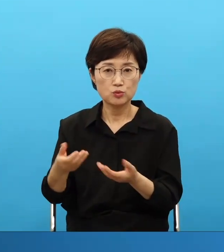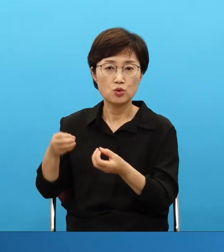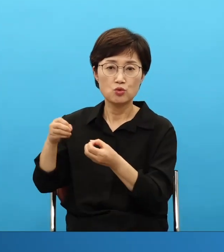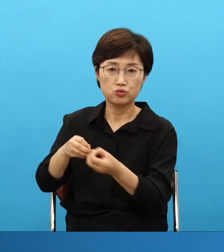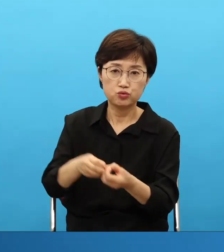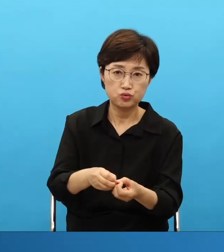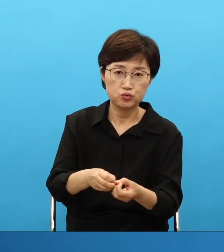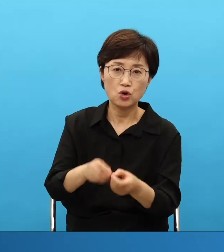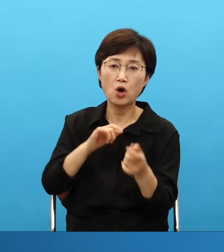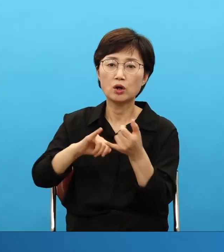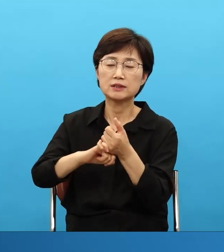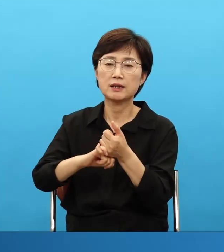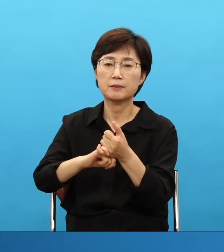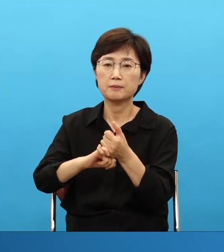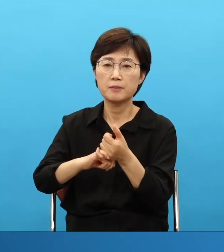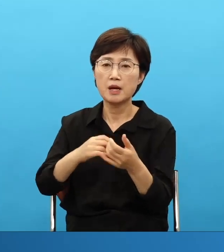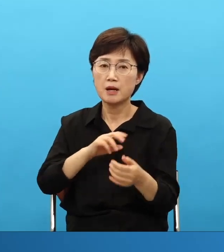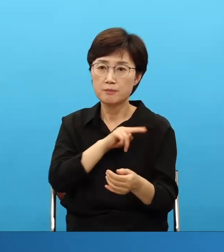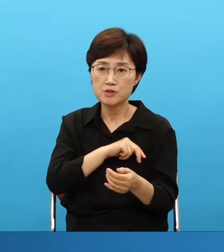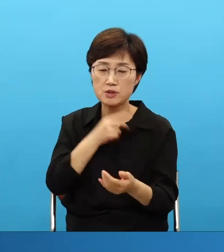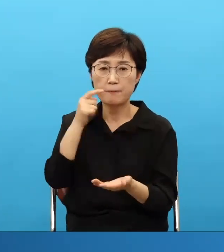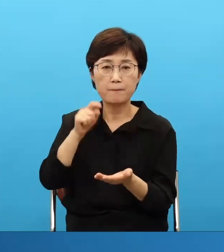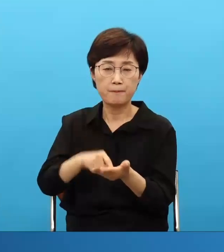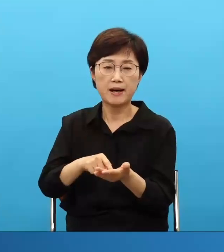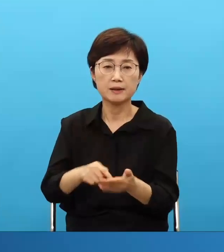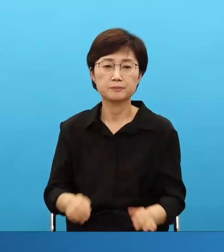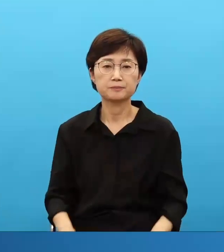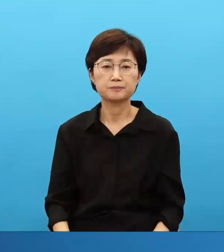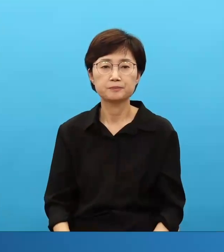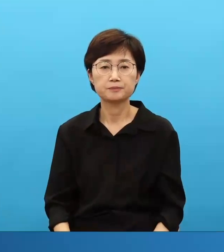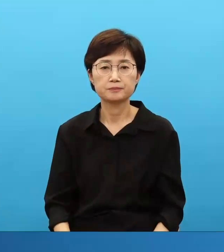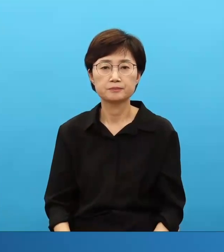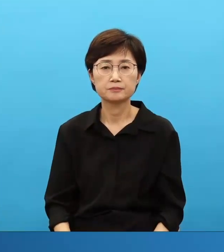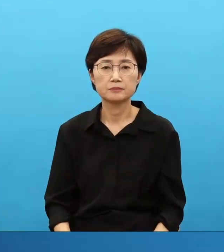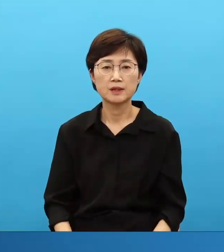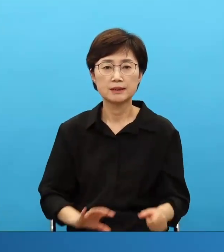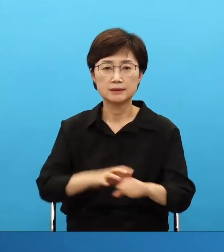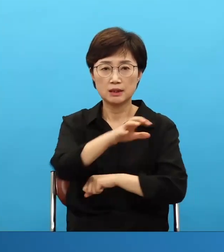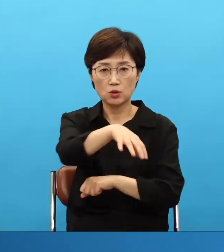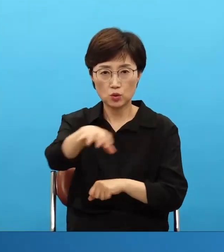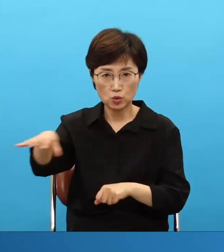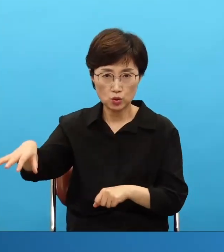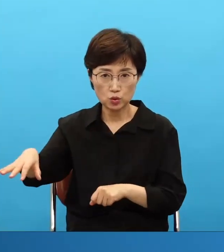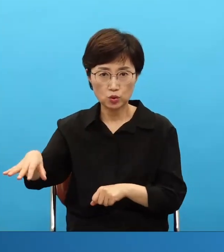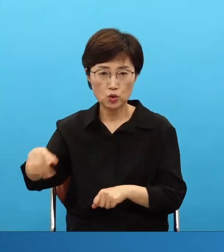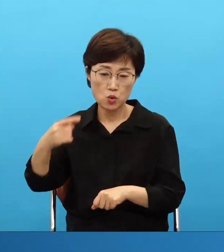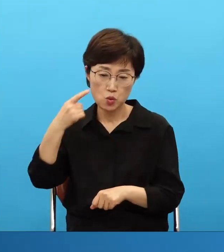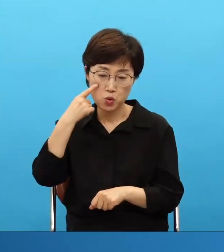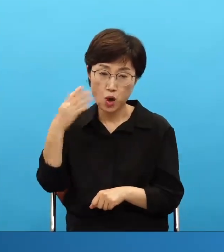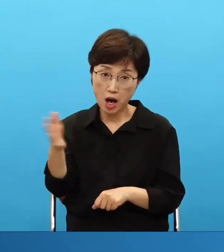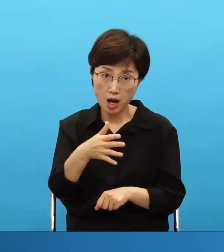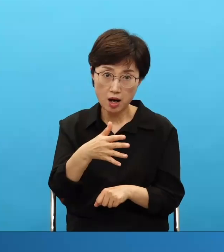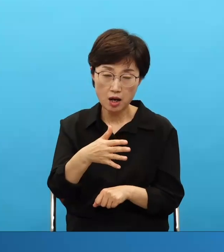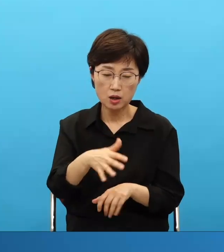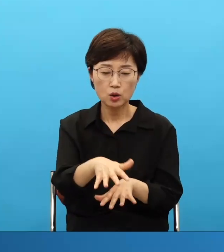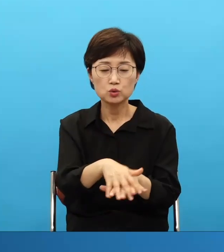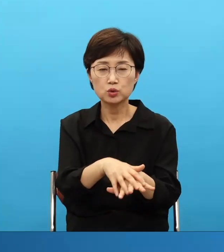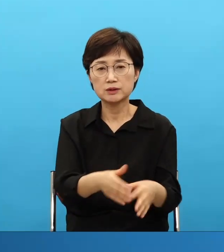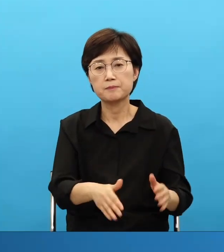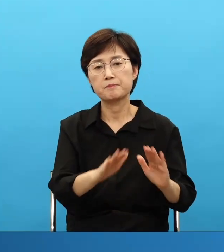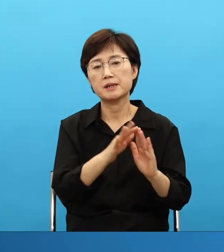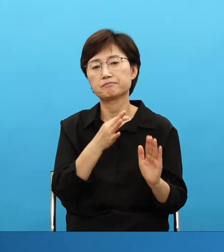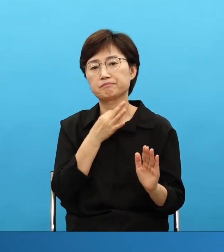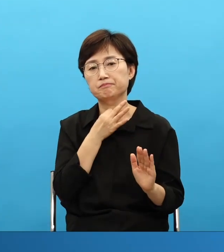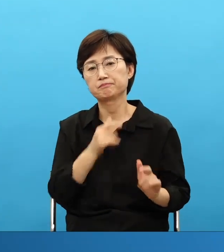시간을 가졌습니다 237나라 곳곳에 눈에 보이지 않는 트 조직을 우는 런트